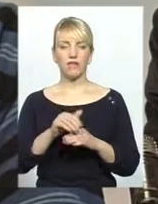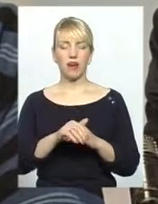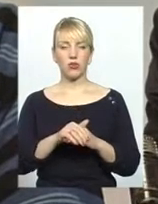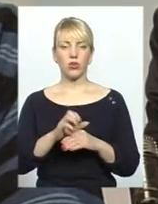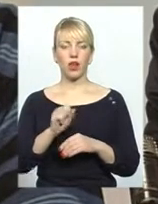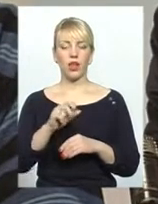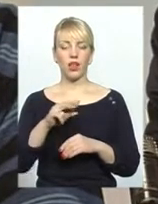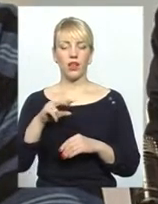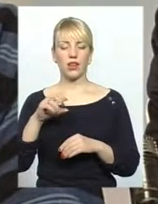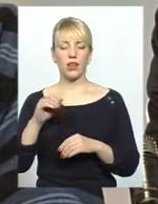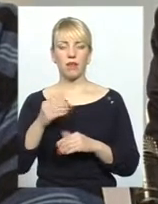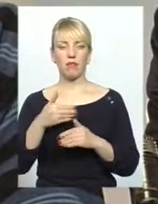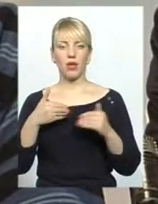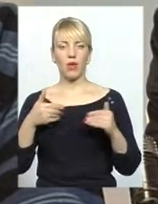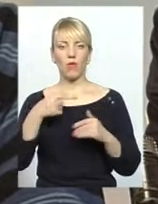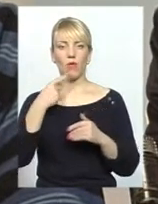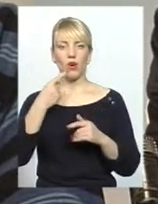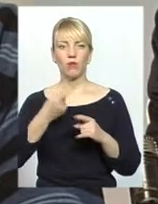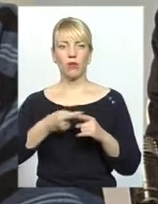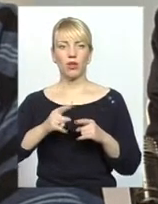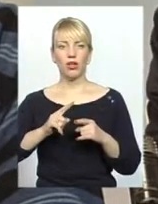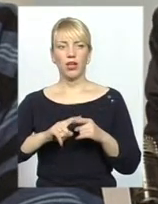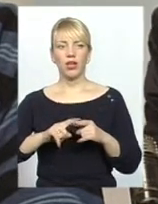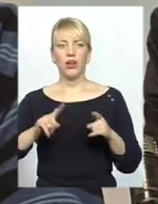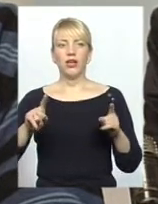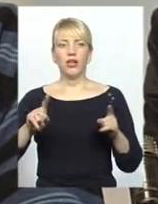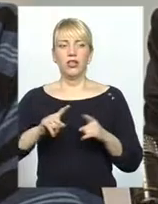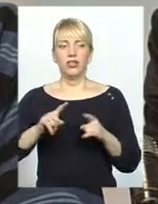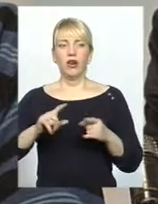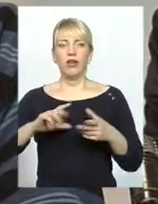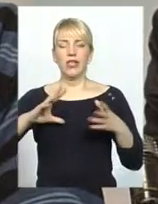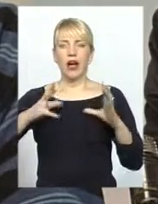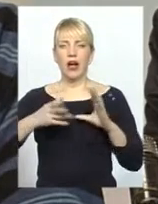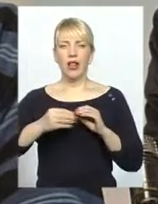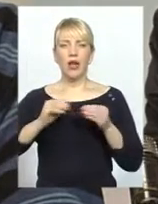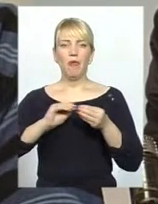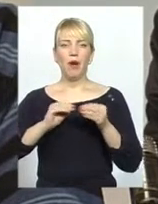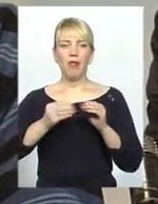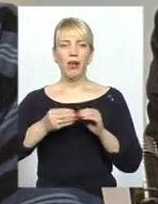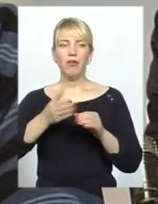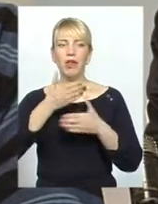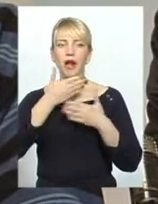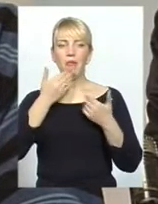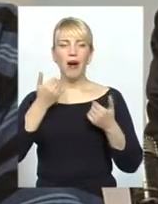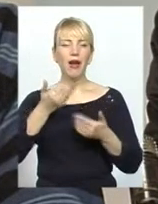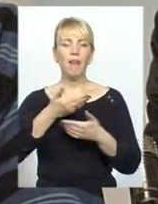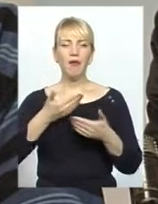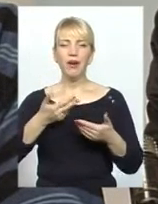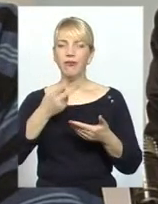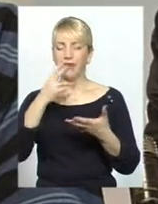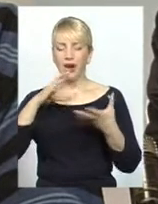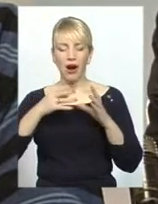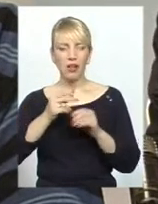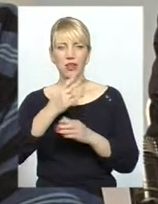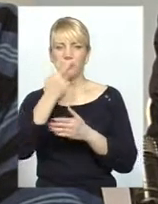Але ми говоримо про те, що, ну, загальної проблеми немає. Ми не бачимо загальної проблеми,